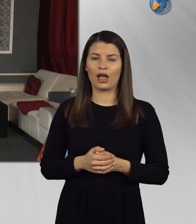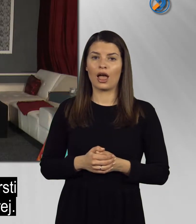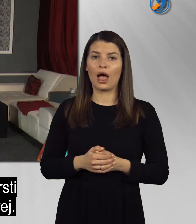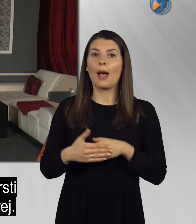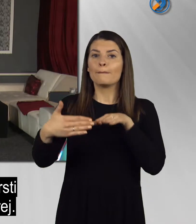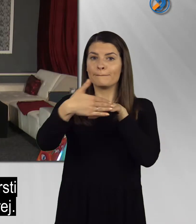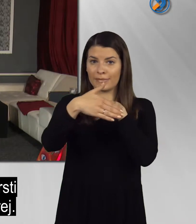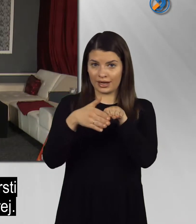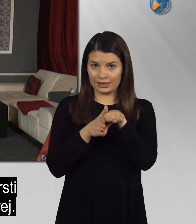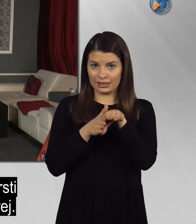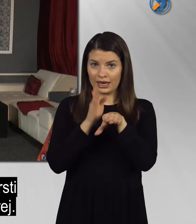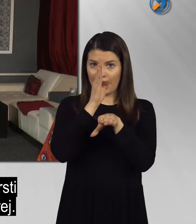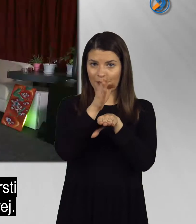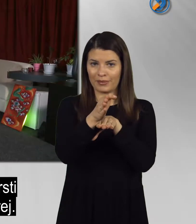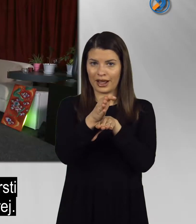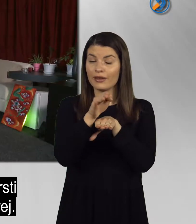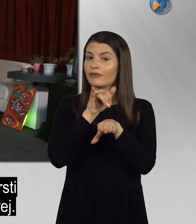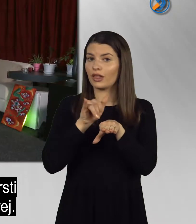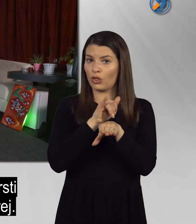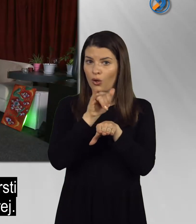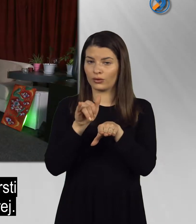Ves čas so prsti obrnjeni naprej.